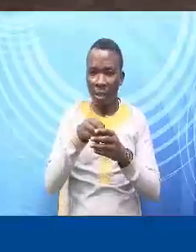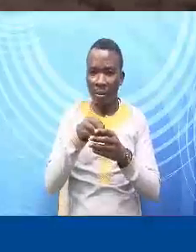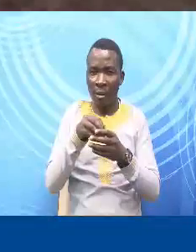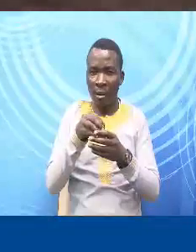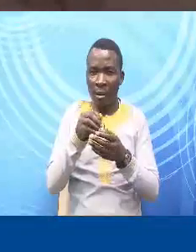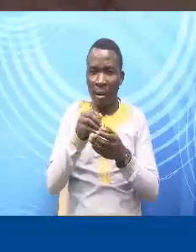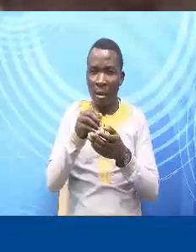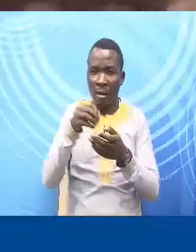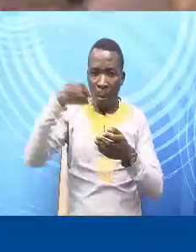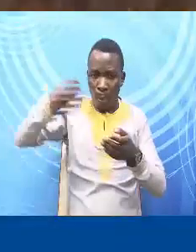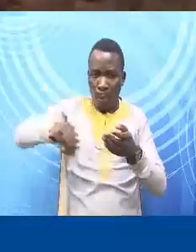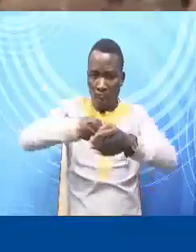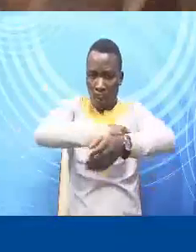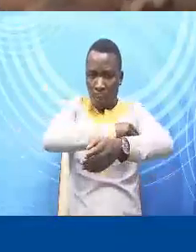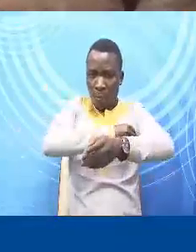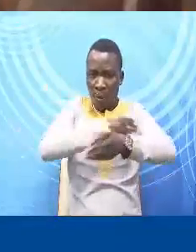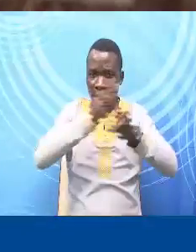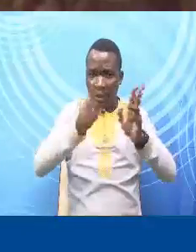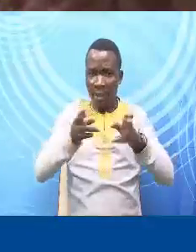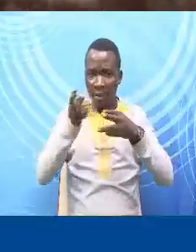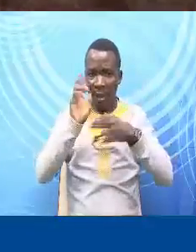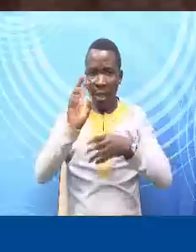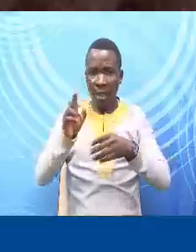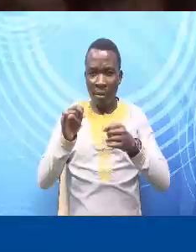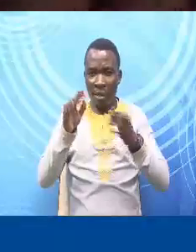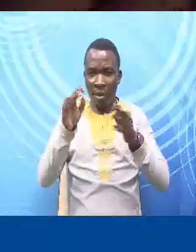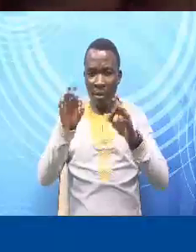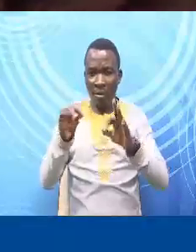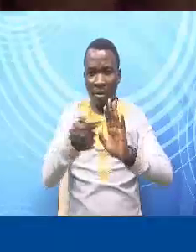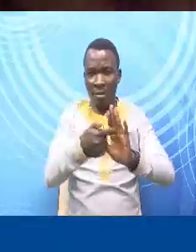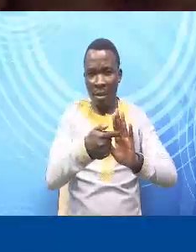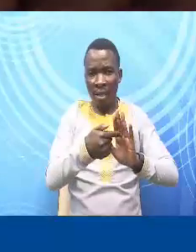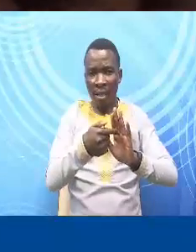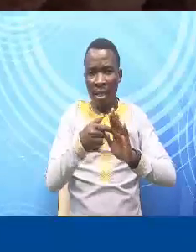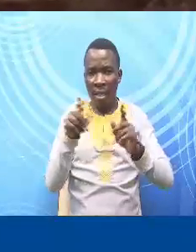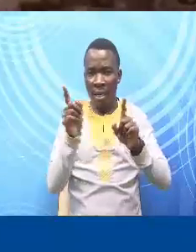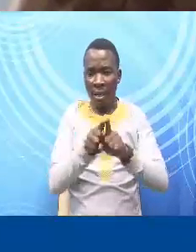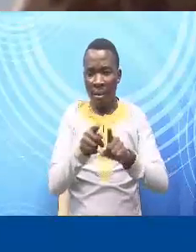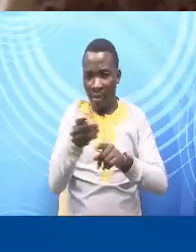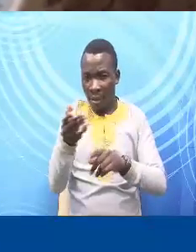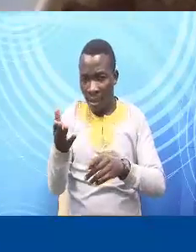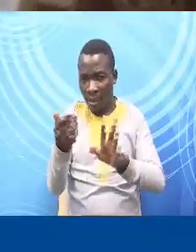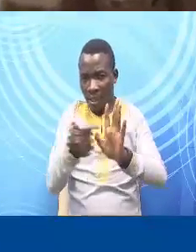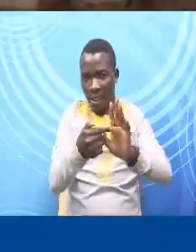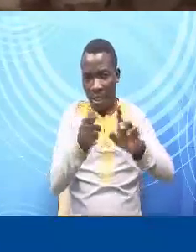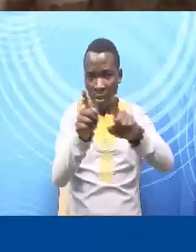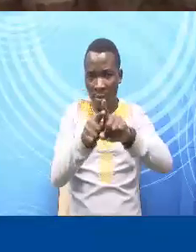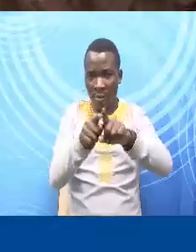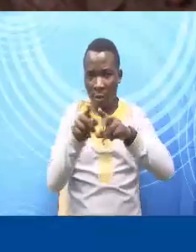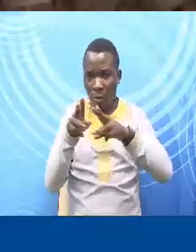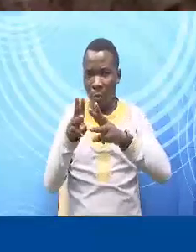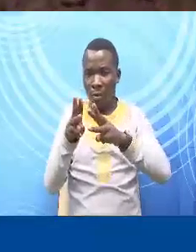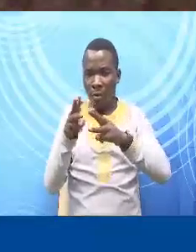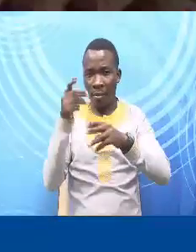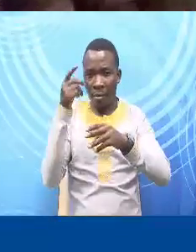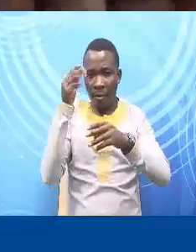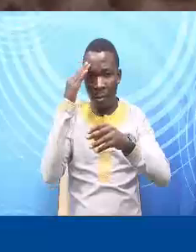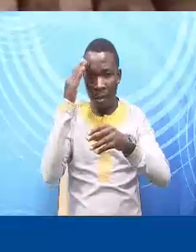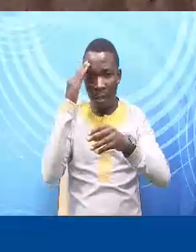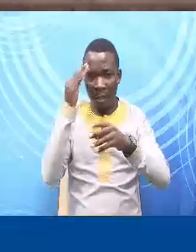nkareba niba ibyo tuno tugaragaza ari byo n'iyingiyi igaragaza, ku buryo byibuze mba nzi neza